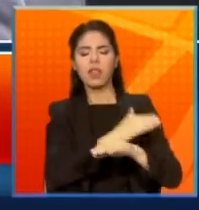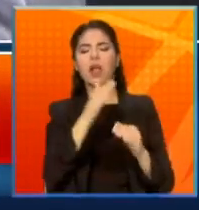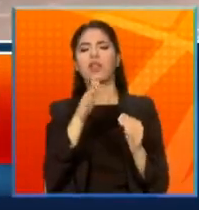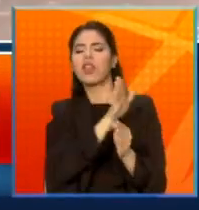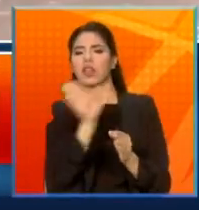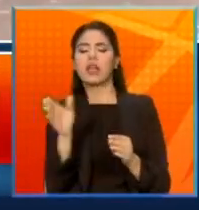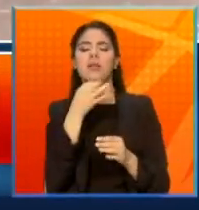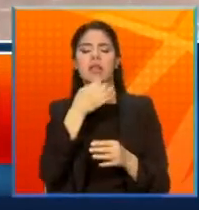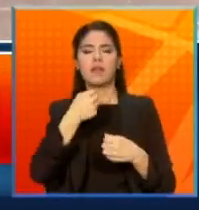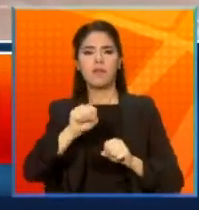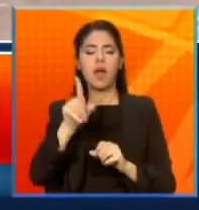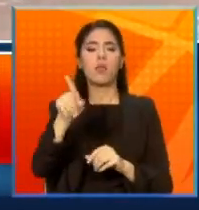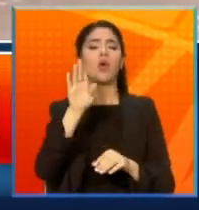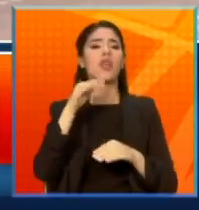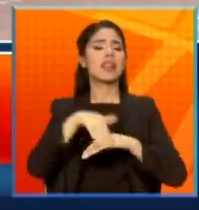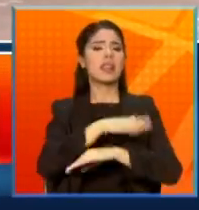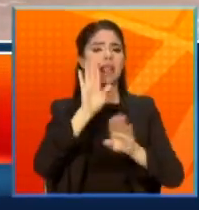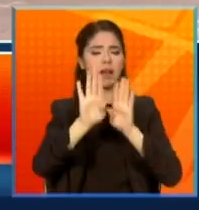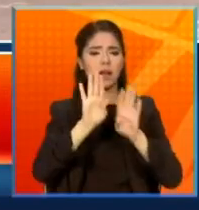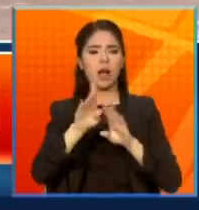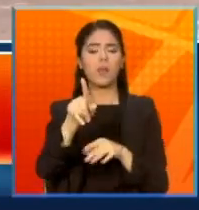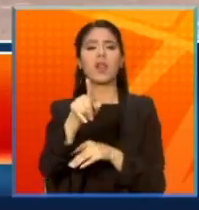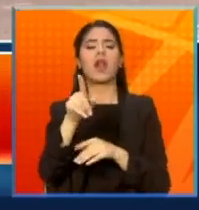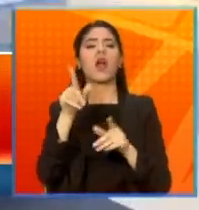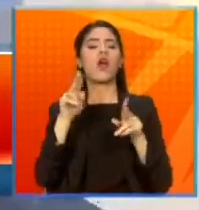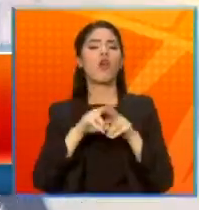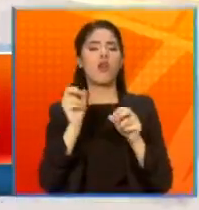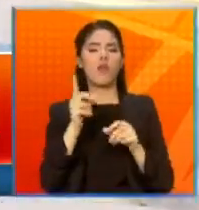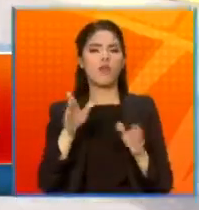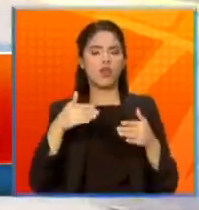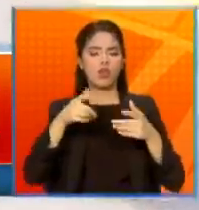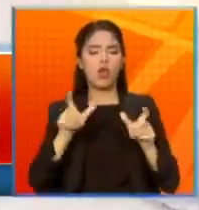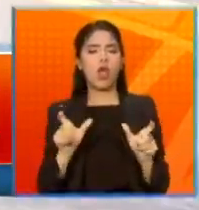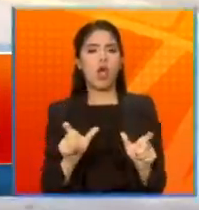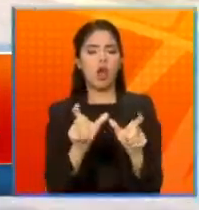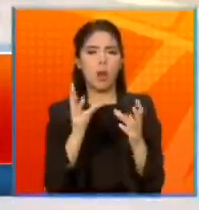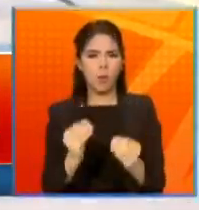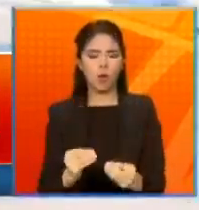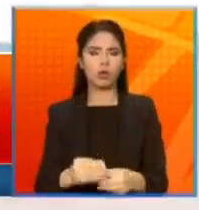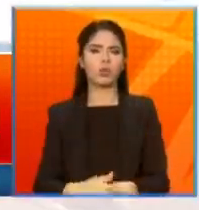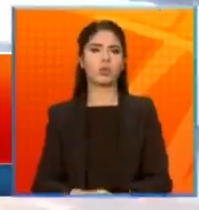kapısını kapattı ve bu sınır kapılarında virüse karşı önlemler aldı.